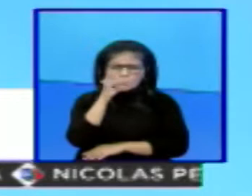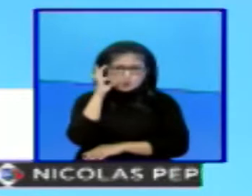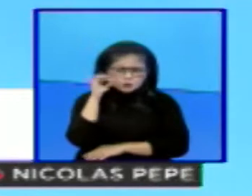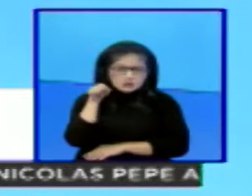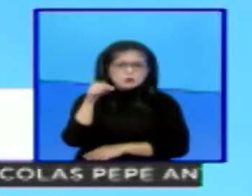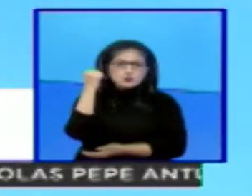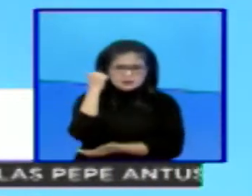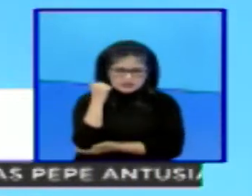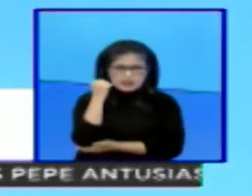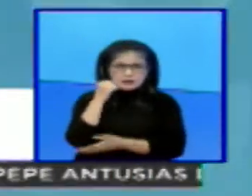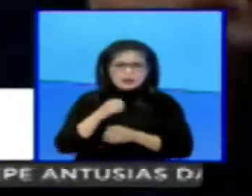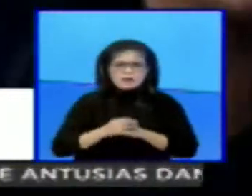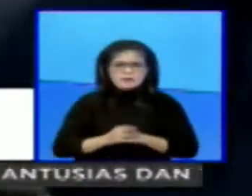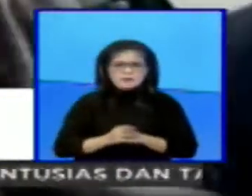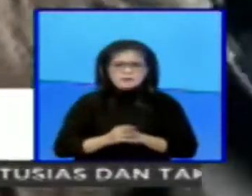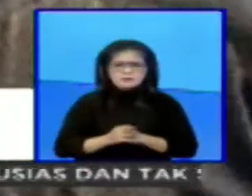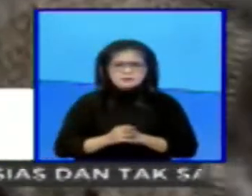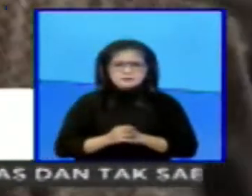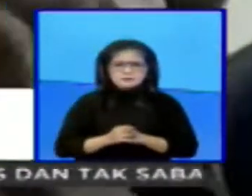tersangka.